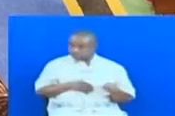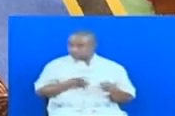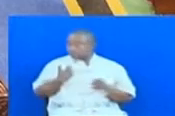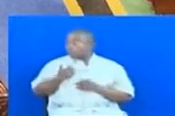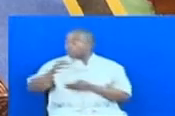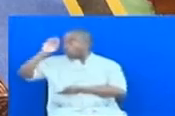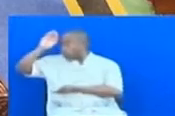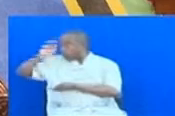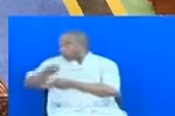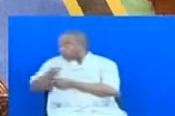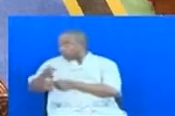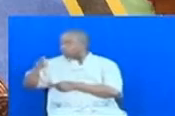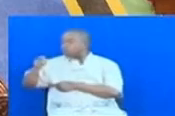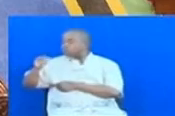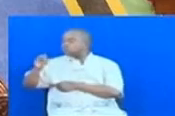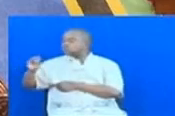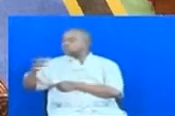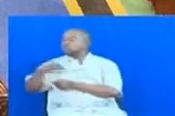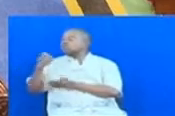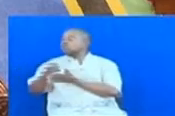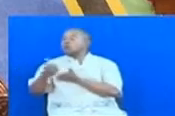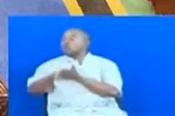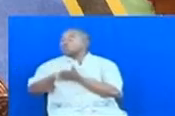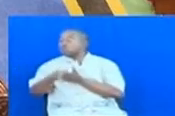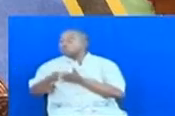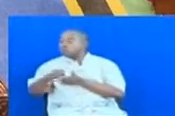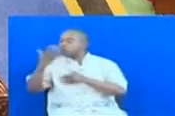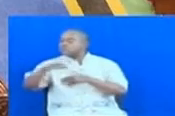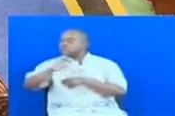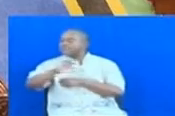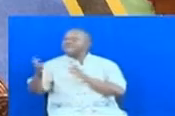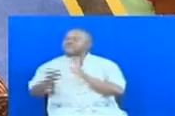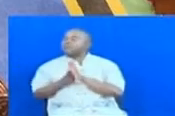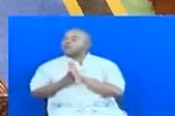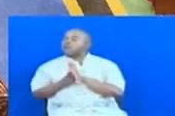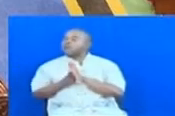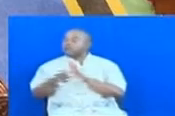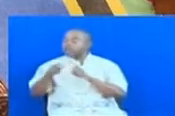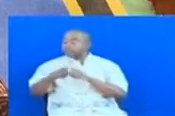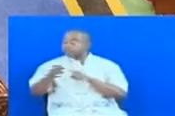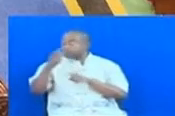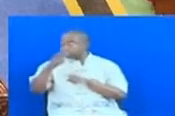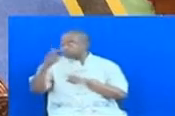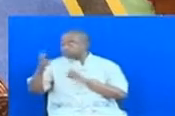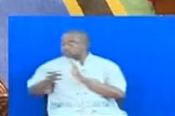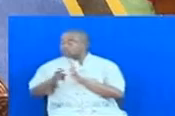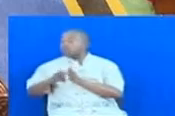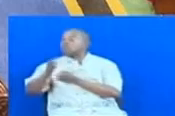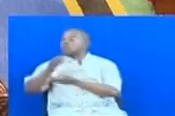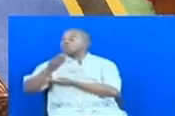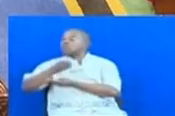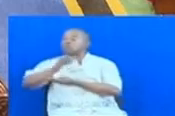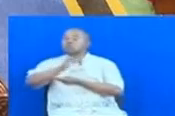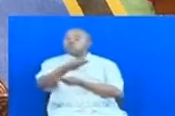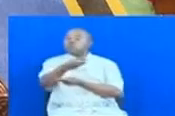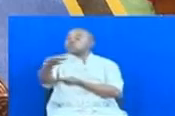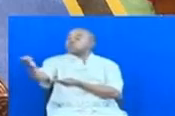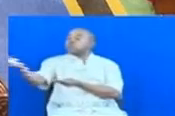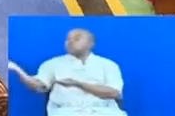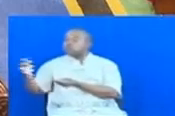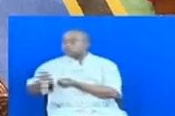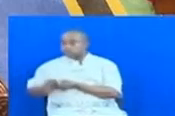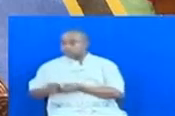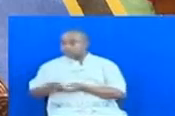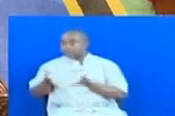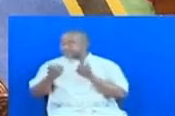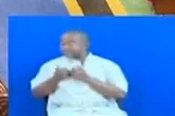POS, tuliamua kununua POS 7227. Tukazigawa katika halmashauri mbalimbali kuzijengea uwezo. Sasa hivi